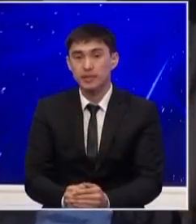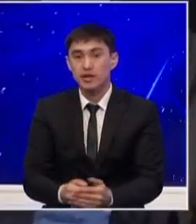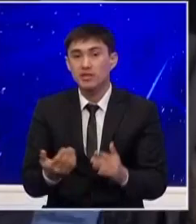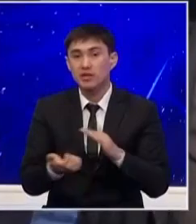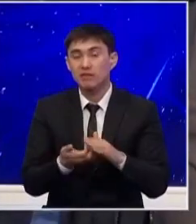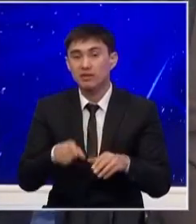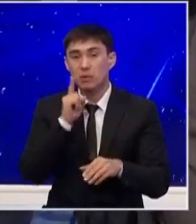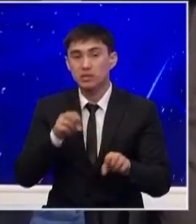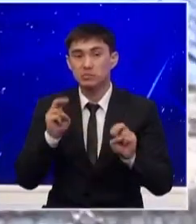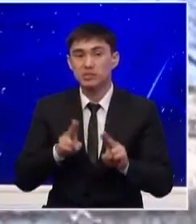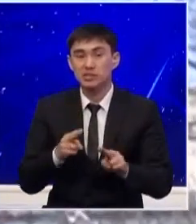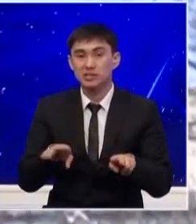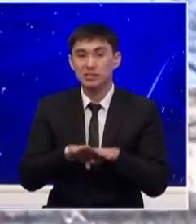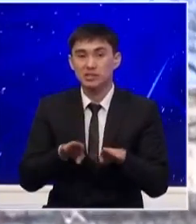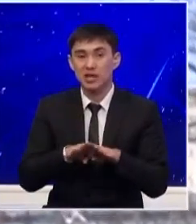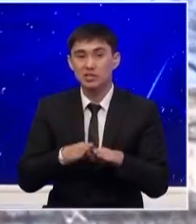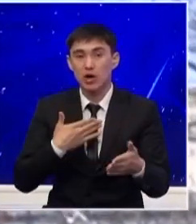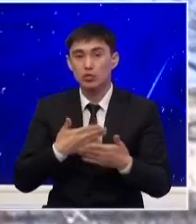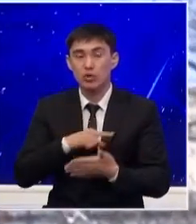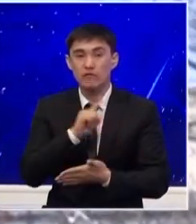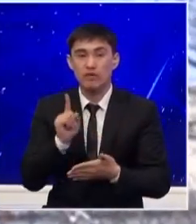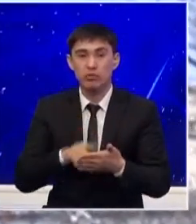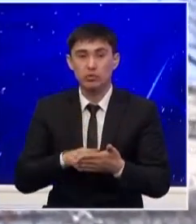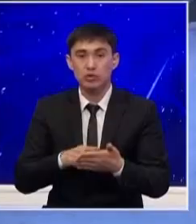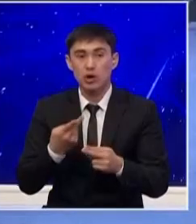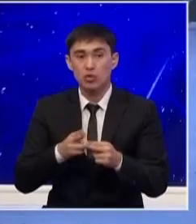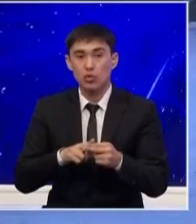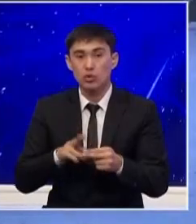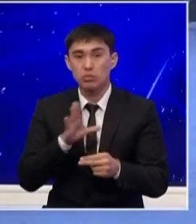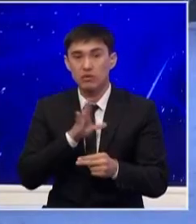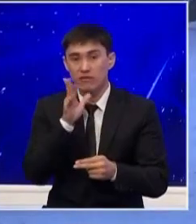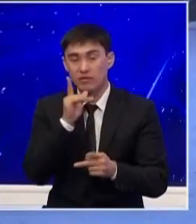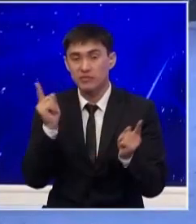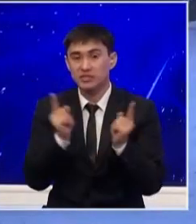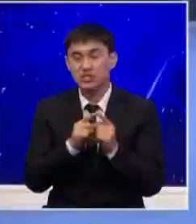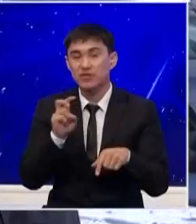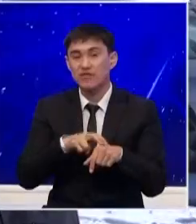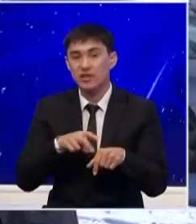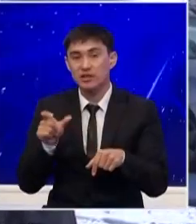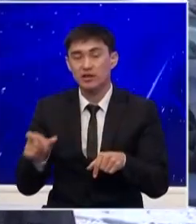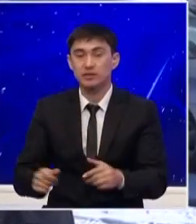молодых специалистов в отрасли также является актуальным вопросом, который подняли во время встречи ветеринары.